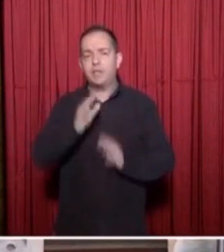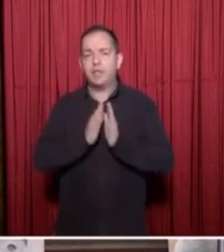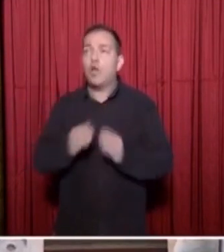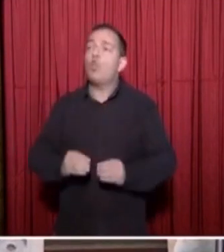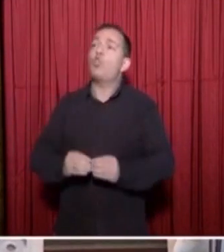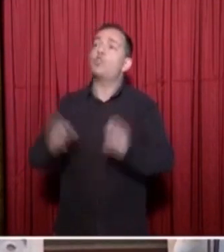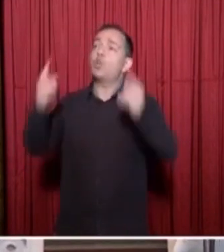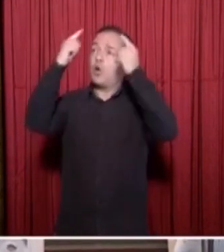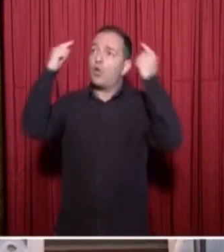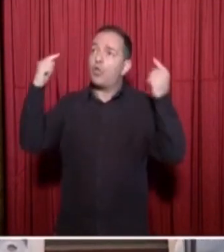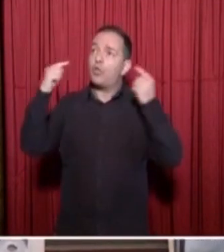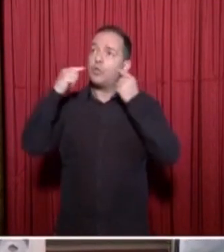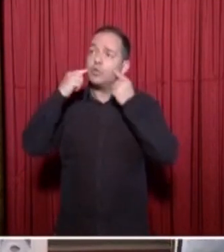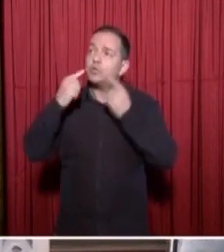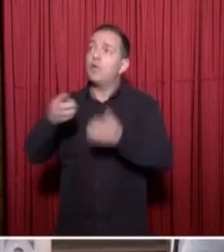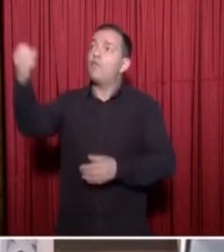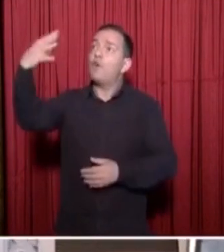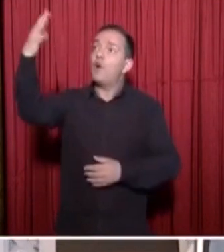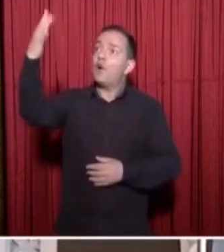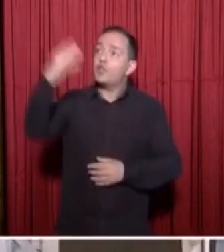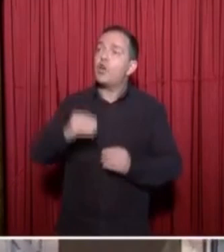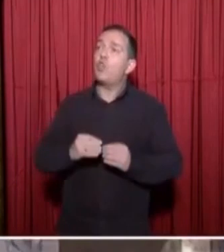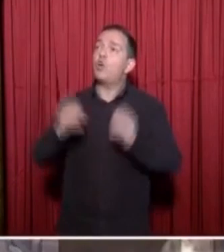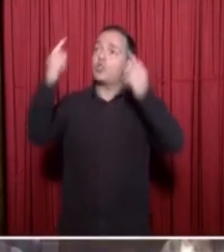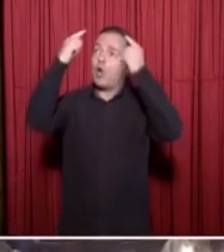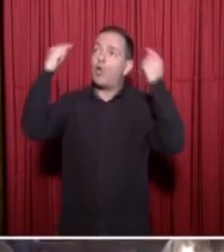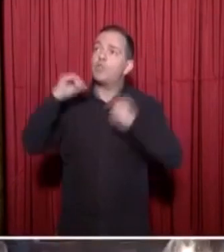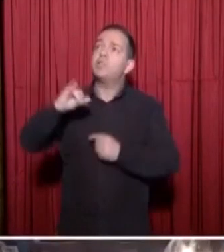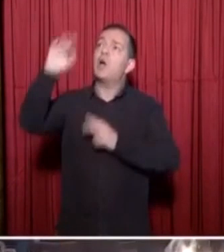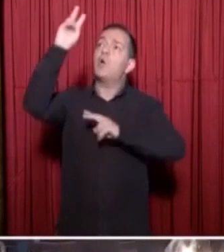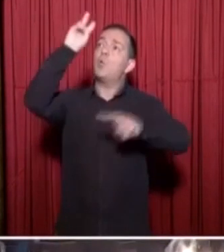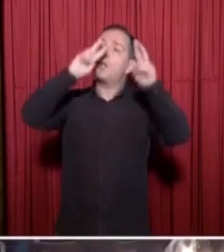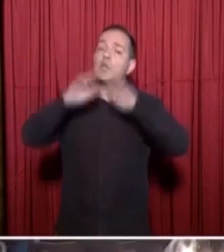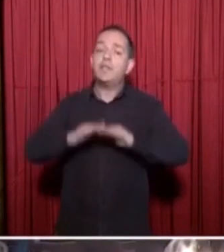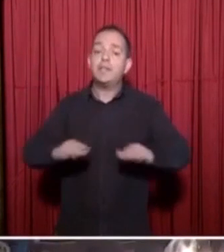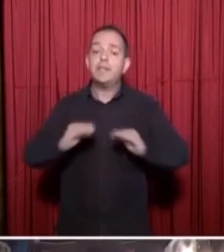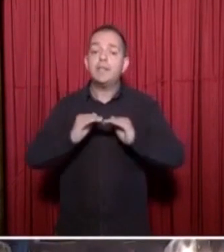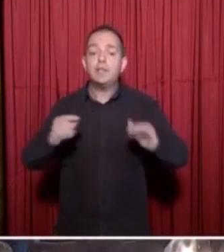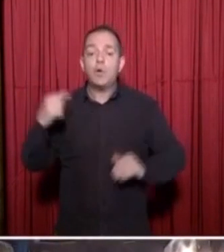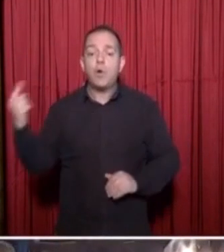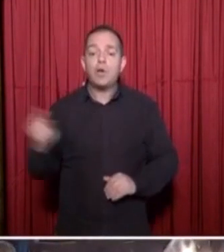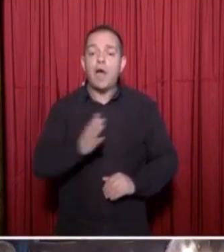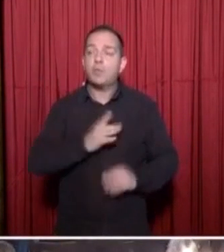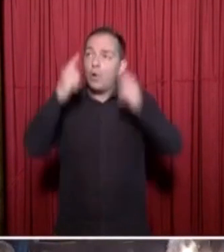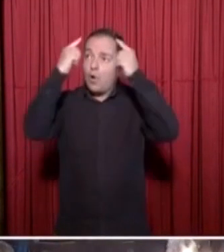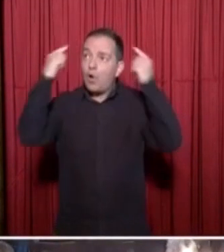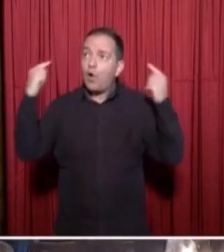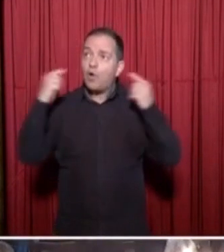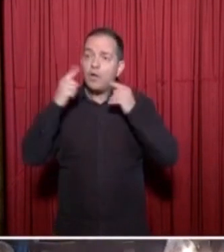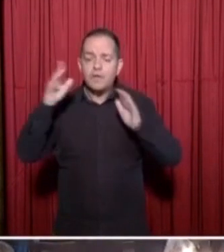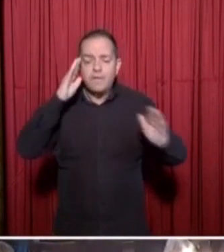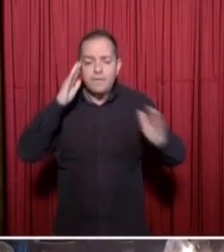Αμήν. Δόξα σοι το δείξαντι το φως, δόξα εν υψίστης Θεό και επί γης ειρήνη εν ανθρώπης